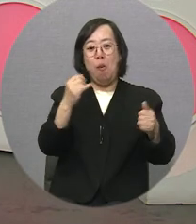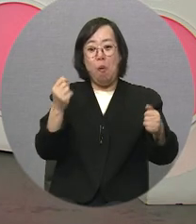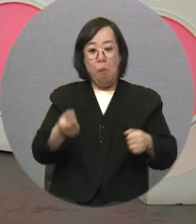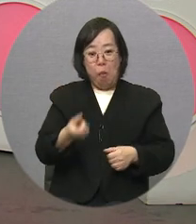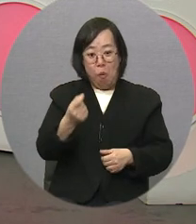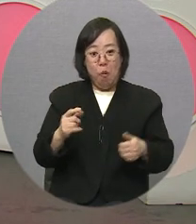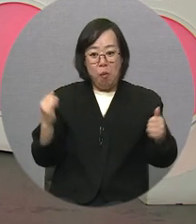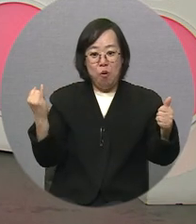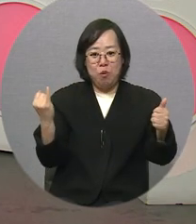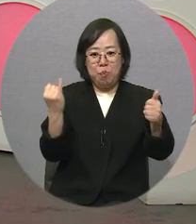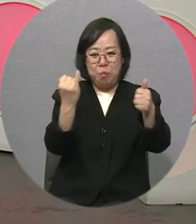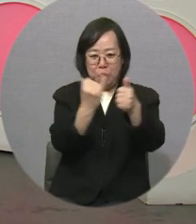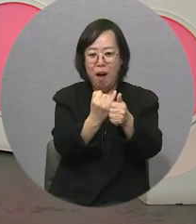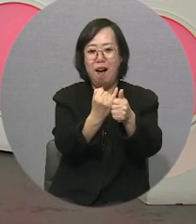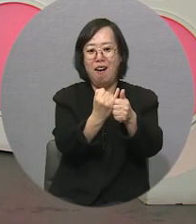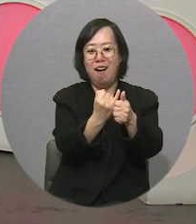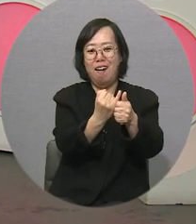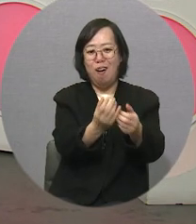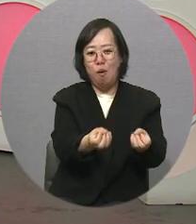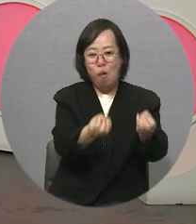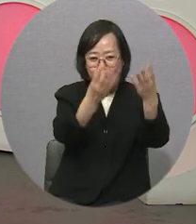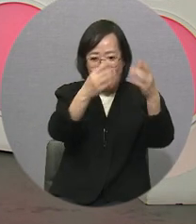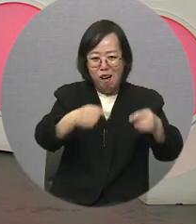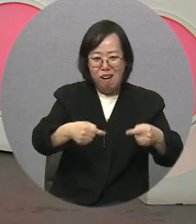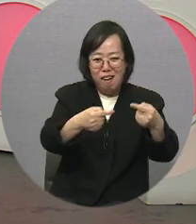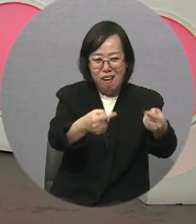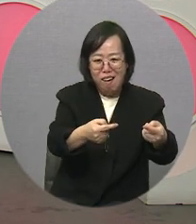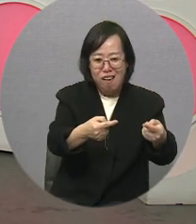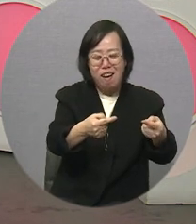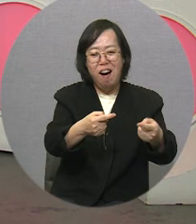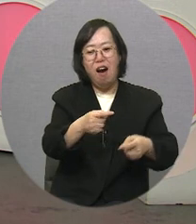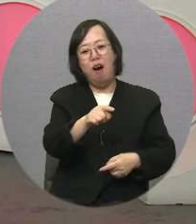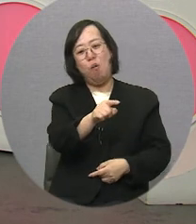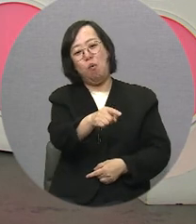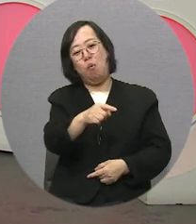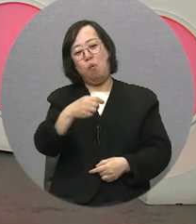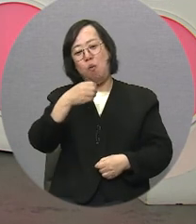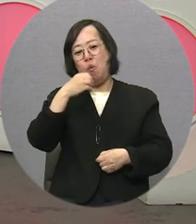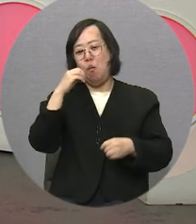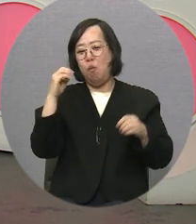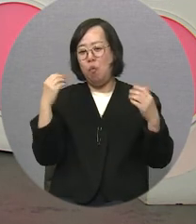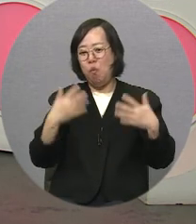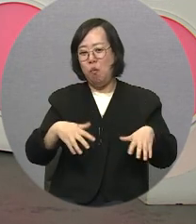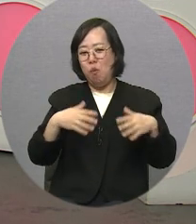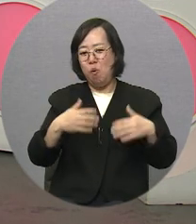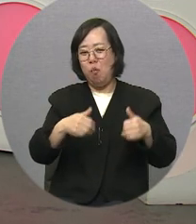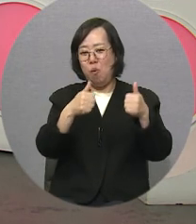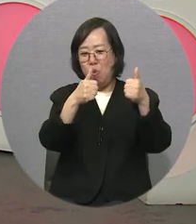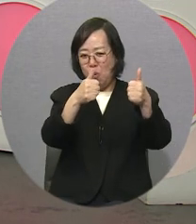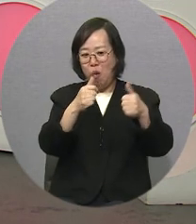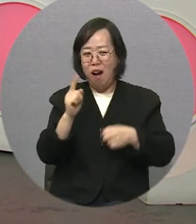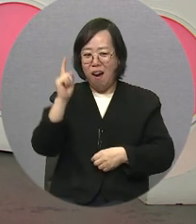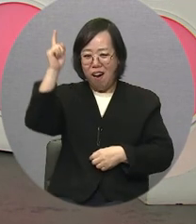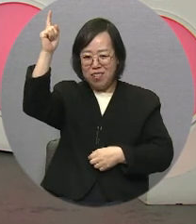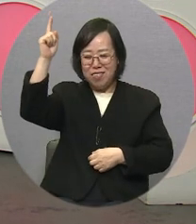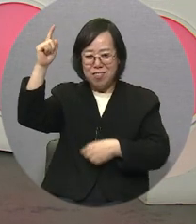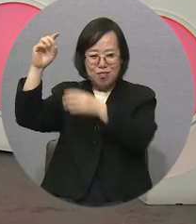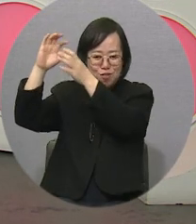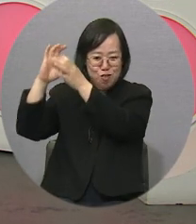올렸습니다. 지인들은 아 정말 역시 인연은 따로 있는